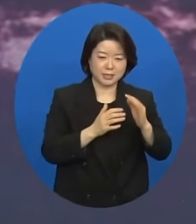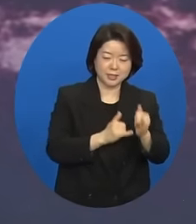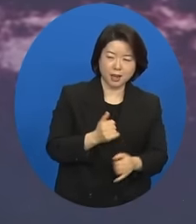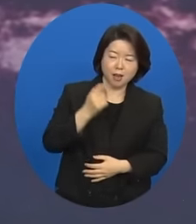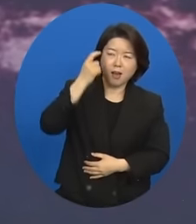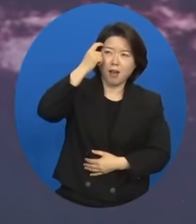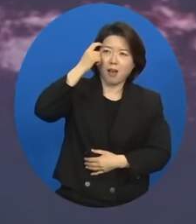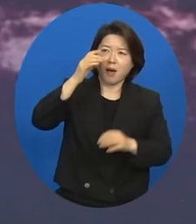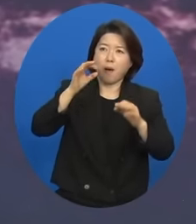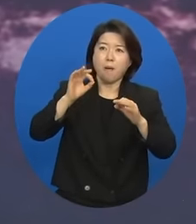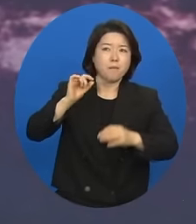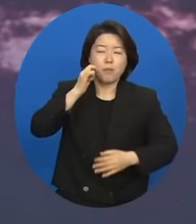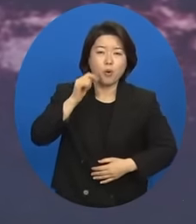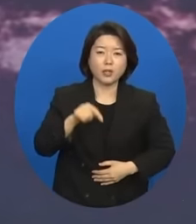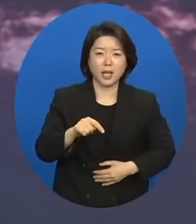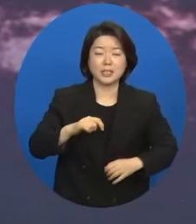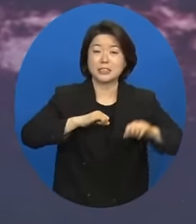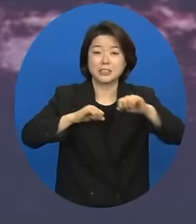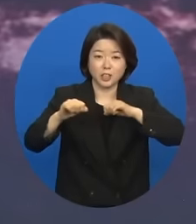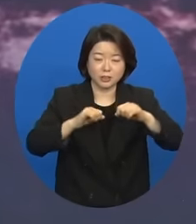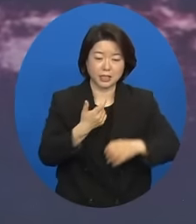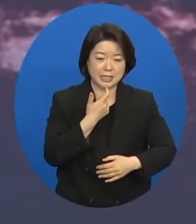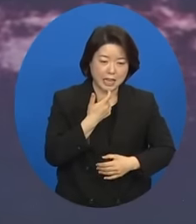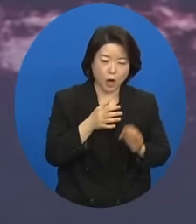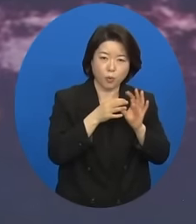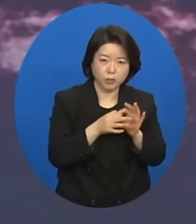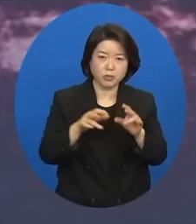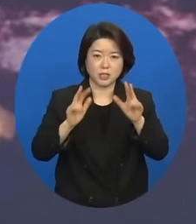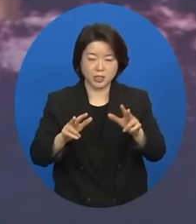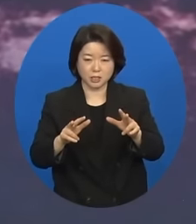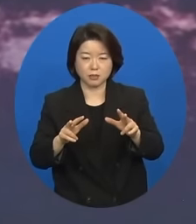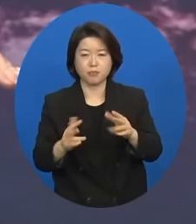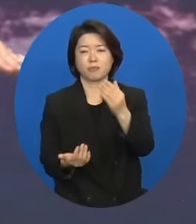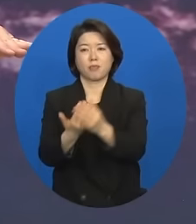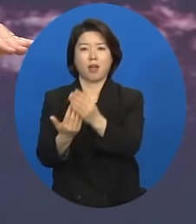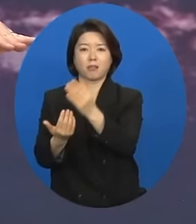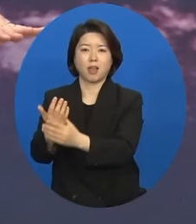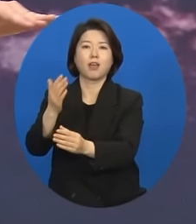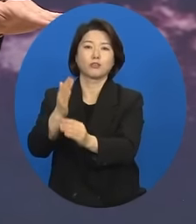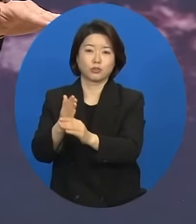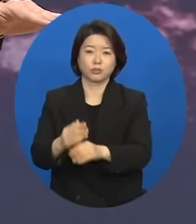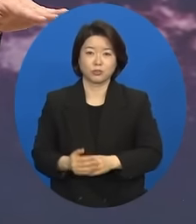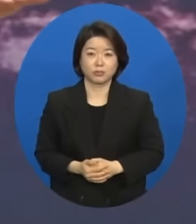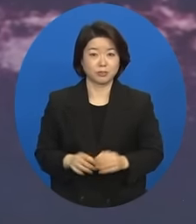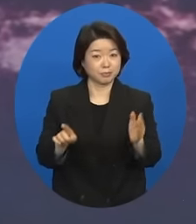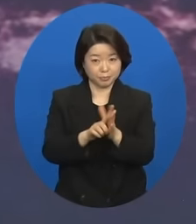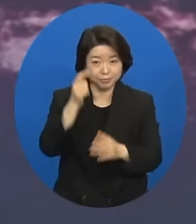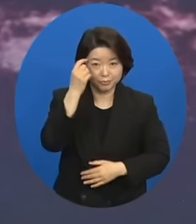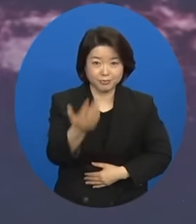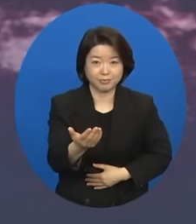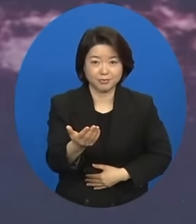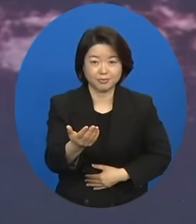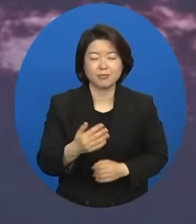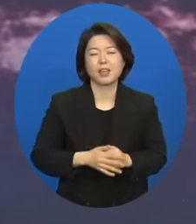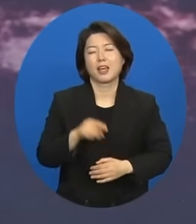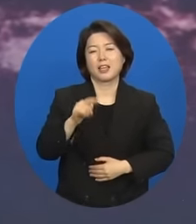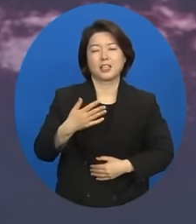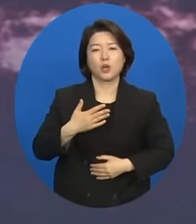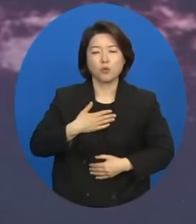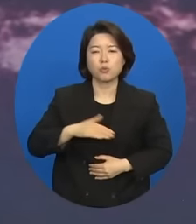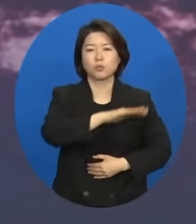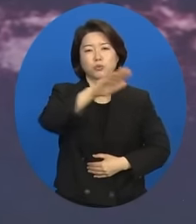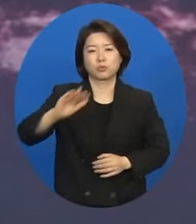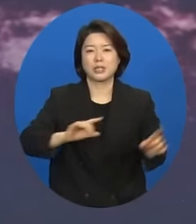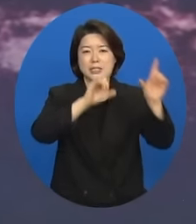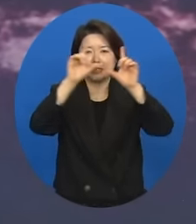상상할 수도 없는 역사가 야곱을 통해서 이미 지금 벌어지고 있는 것이죠 믿으십니까 이것이 저와 여러분들